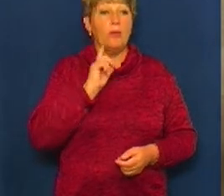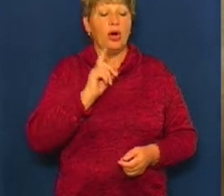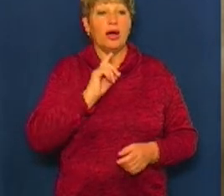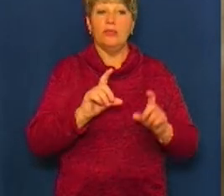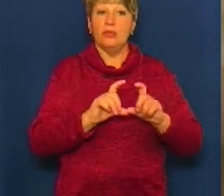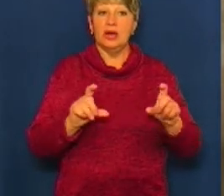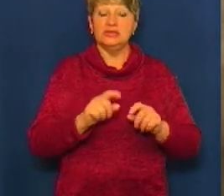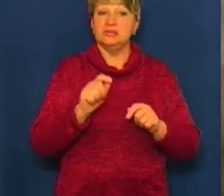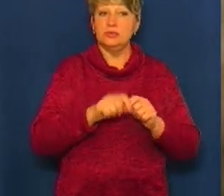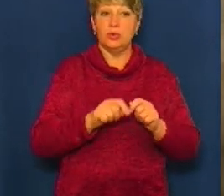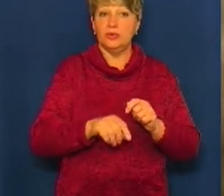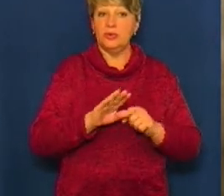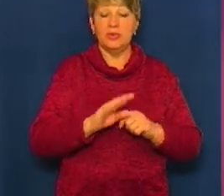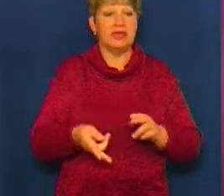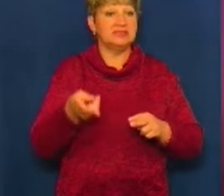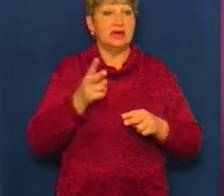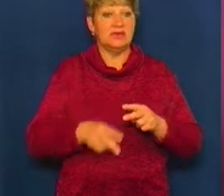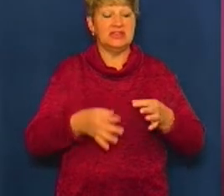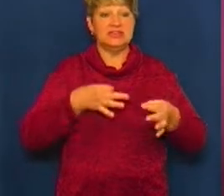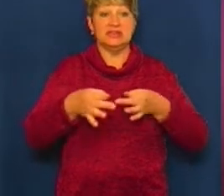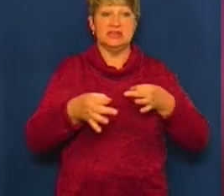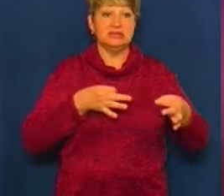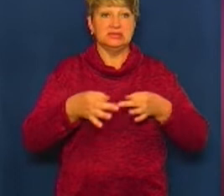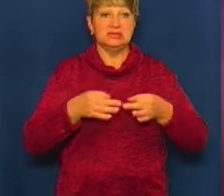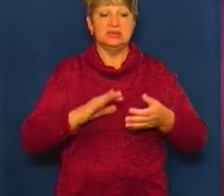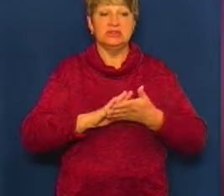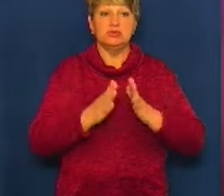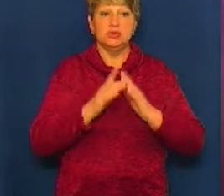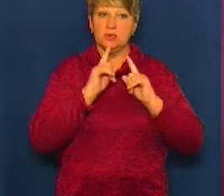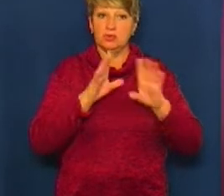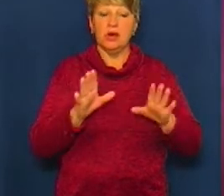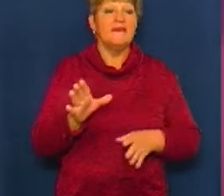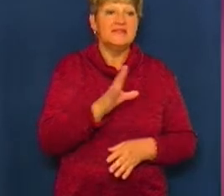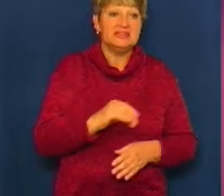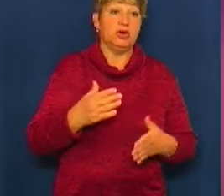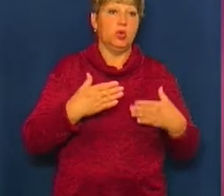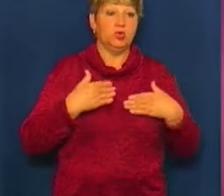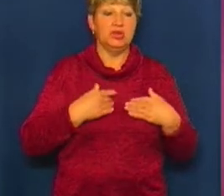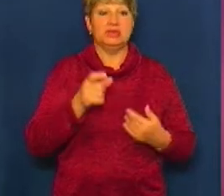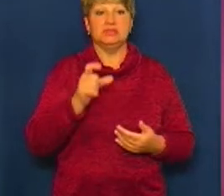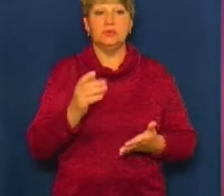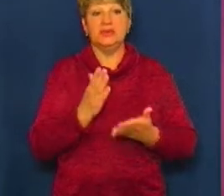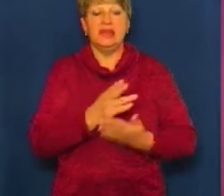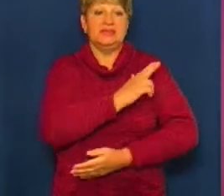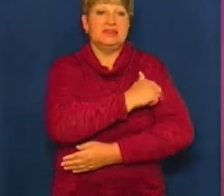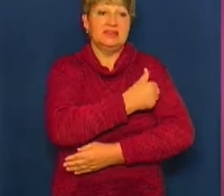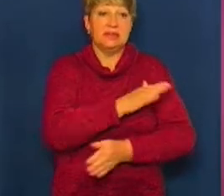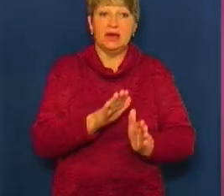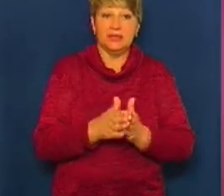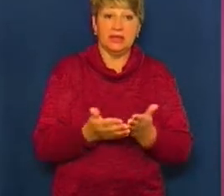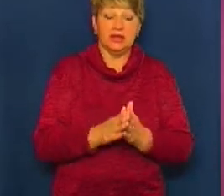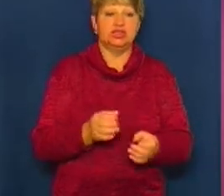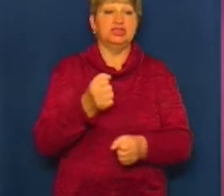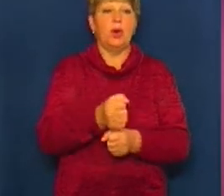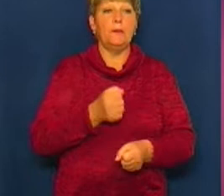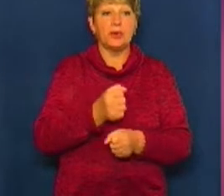вони ситуацію не коментуватимуть. У нас все проходить обробку. Всі люди мають санітарні книжки.